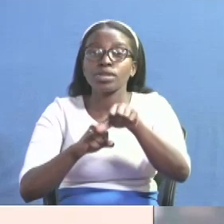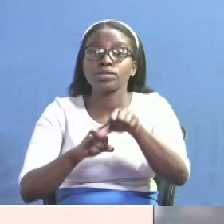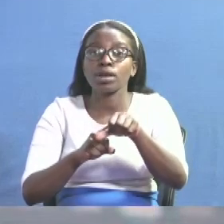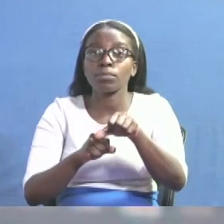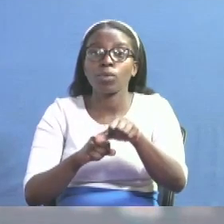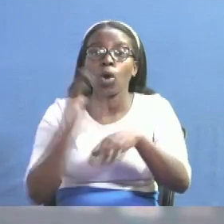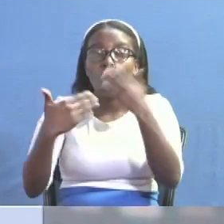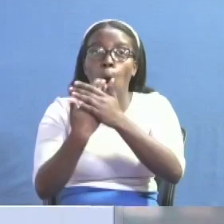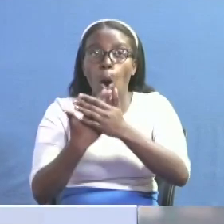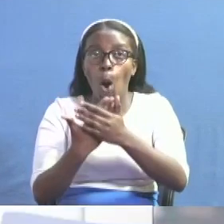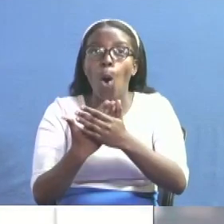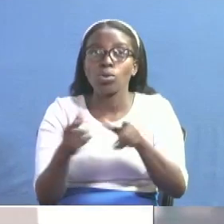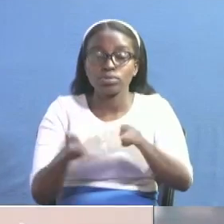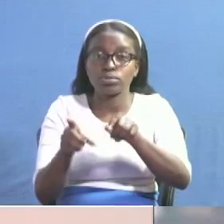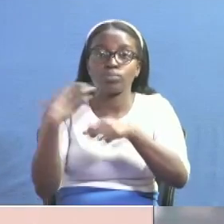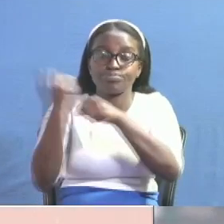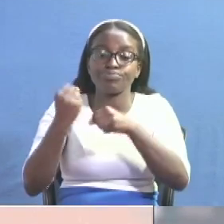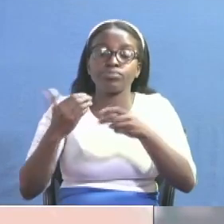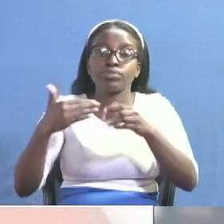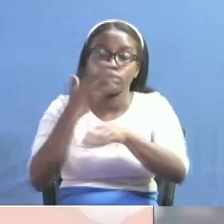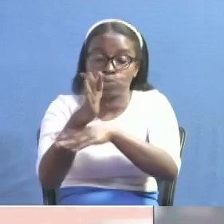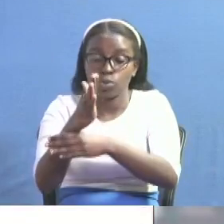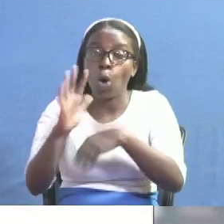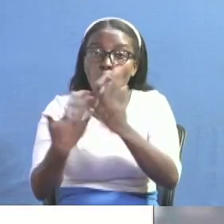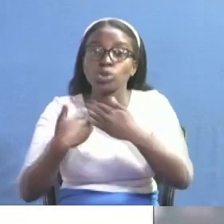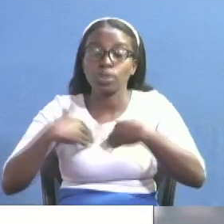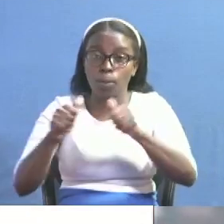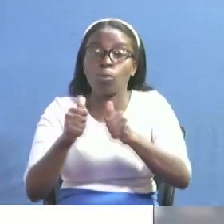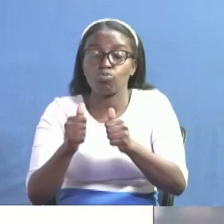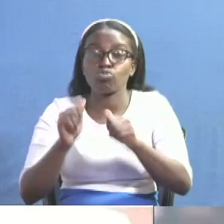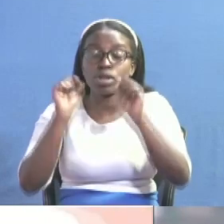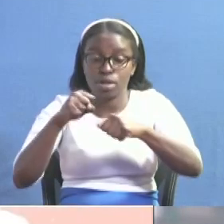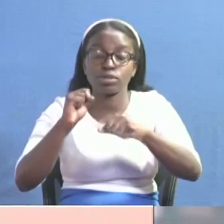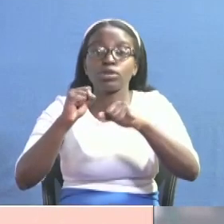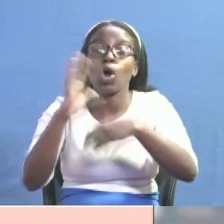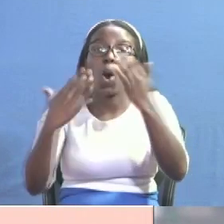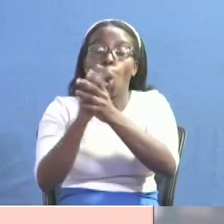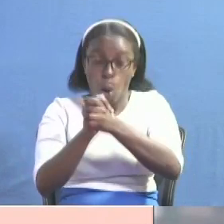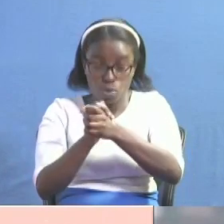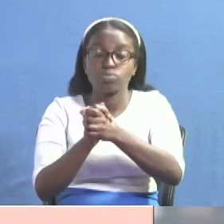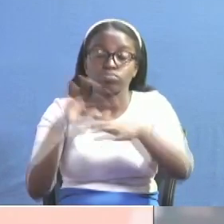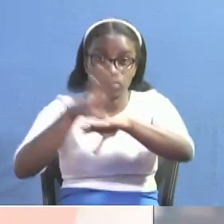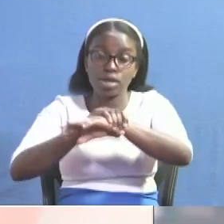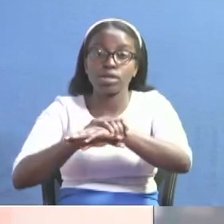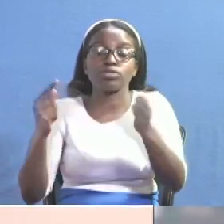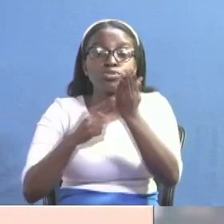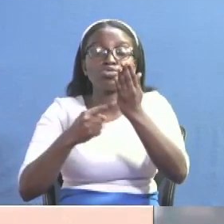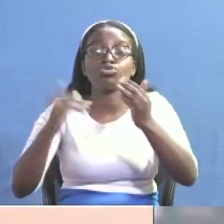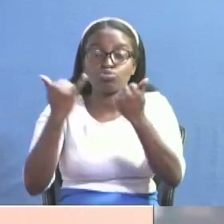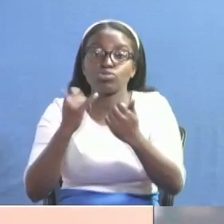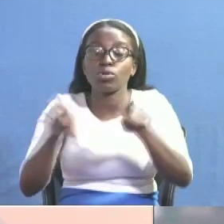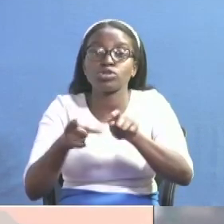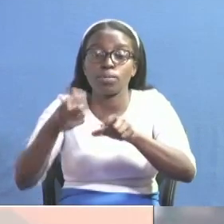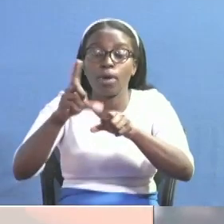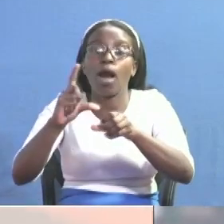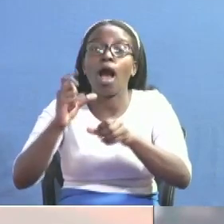Wafugaji wa samaki katika kaunti ya Kirinyaga wamehimizwa kukumbatia teknolojia ya kisasa ili kuongeza uzalishaji